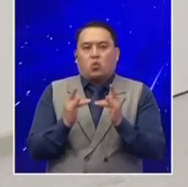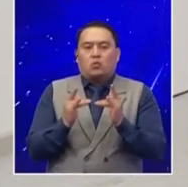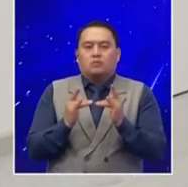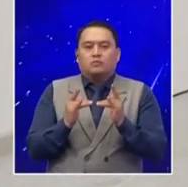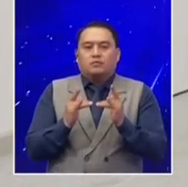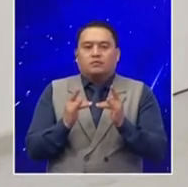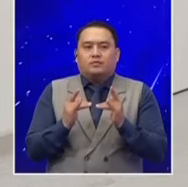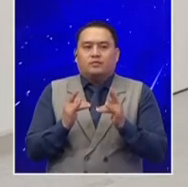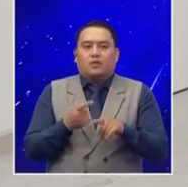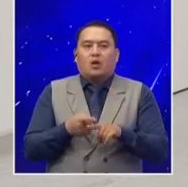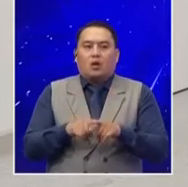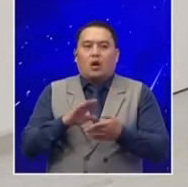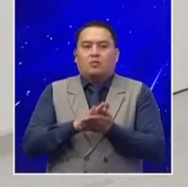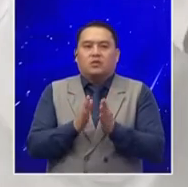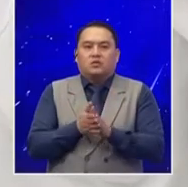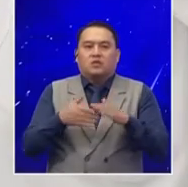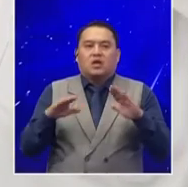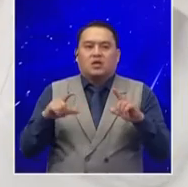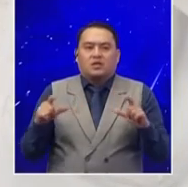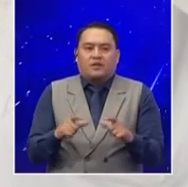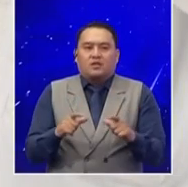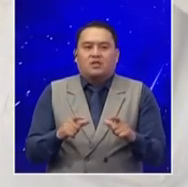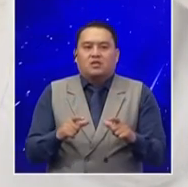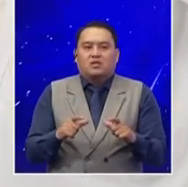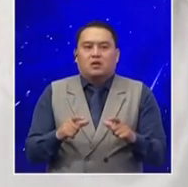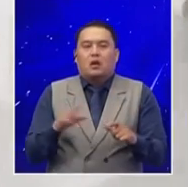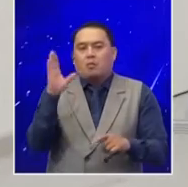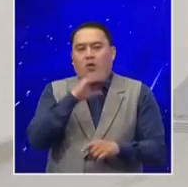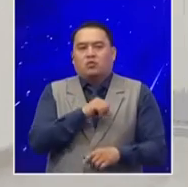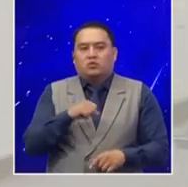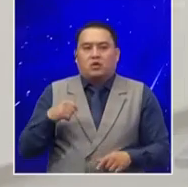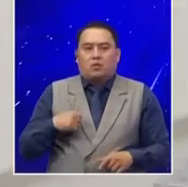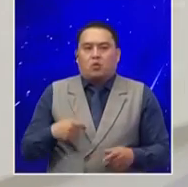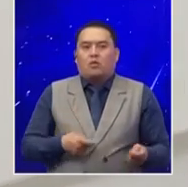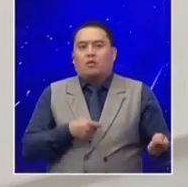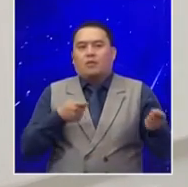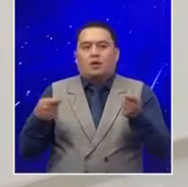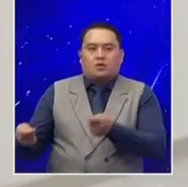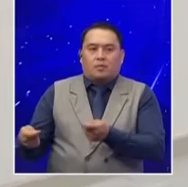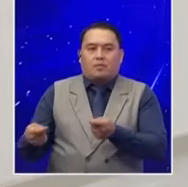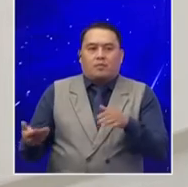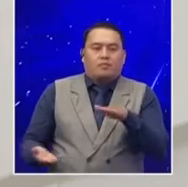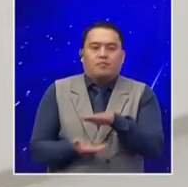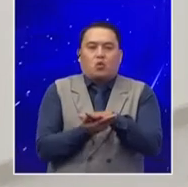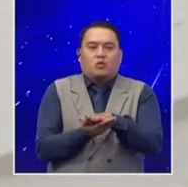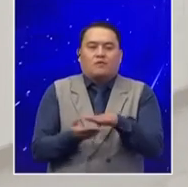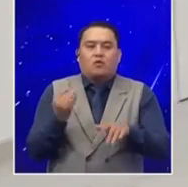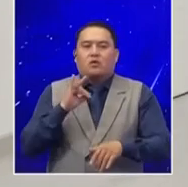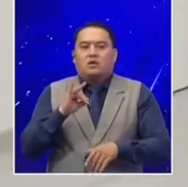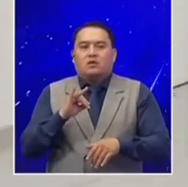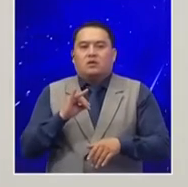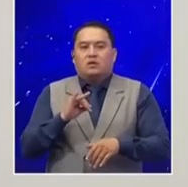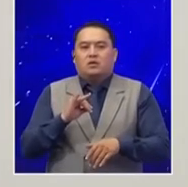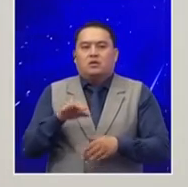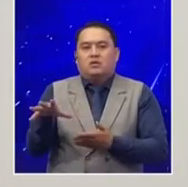в силу каких-то обстоятельств, чтобы его не травмировать лишний раз. Я могу саму кассету под него подложить, снять,